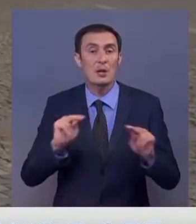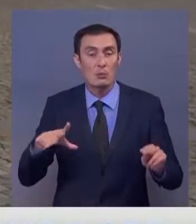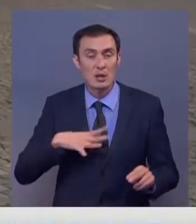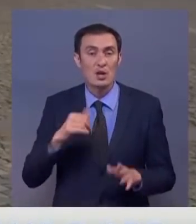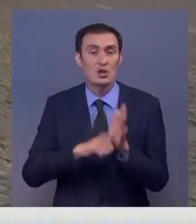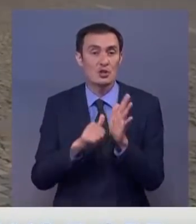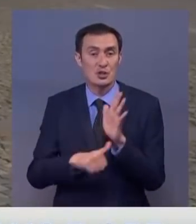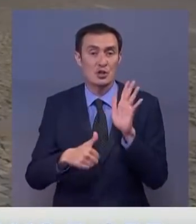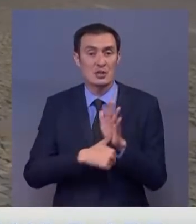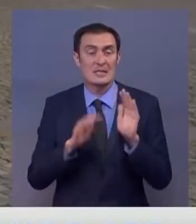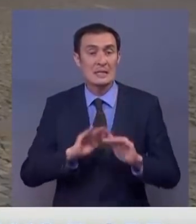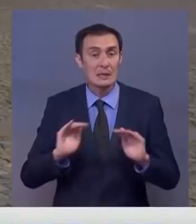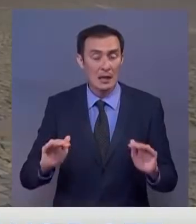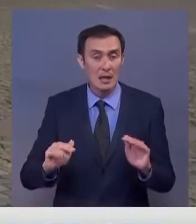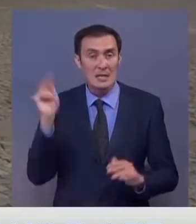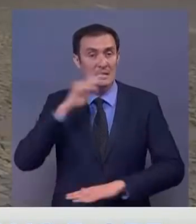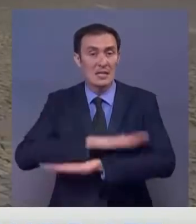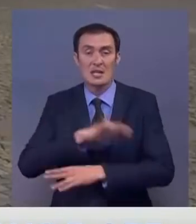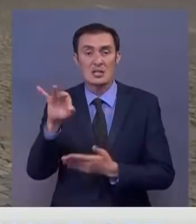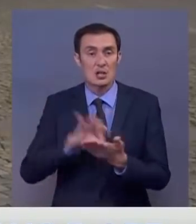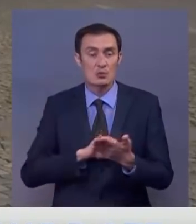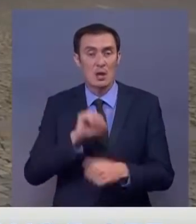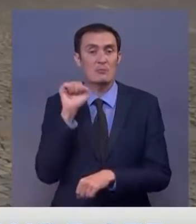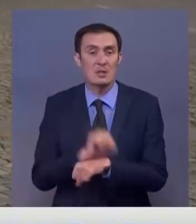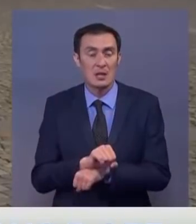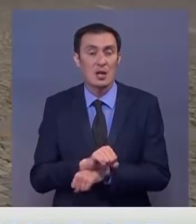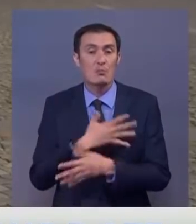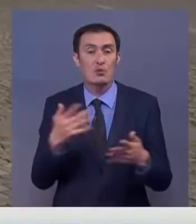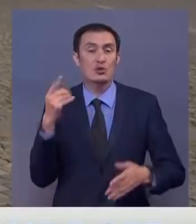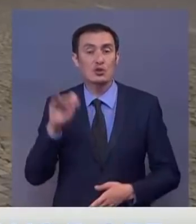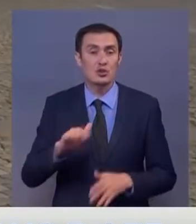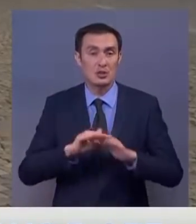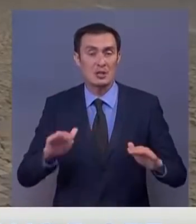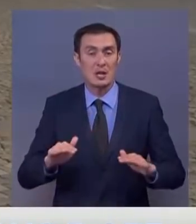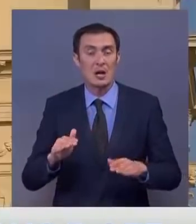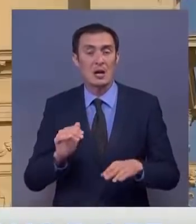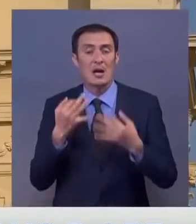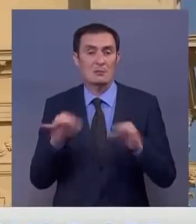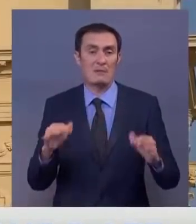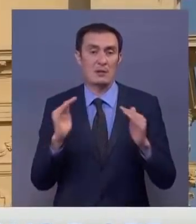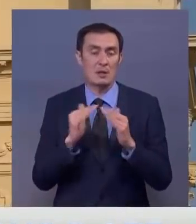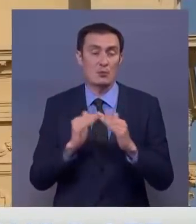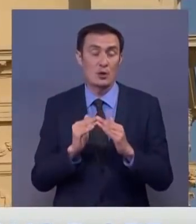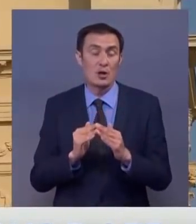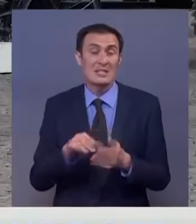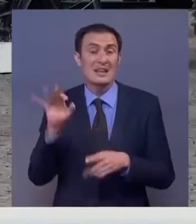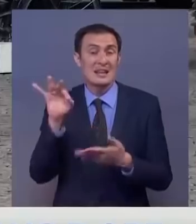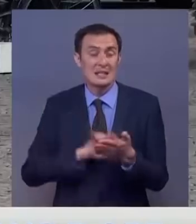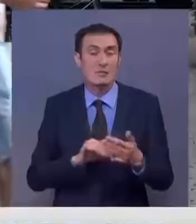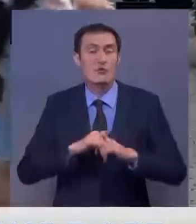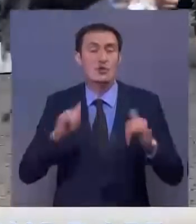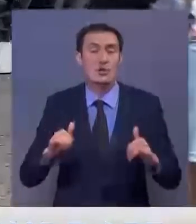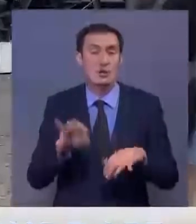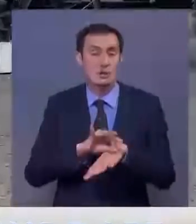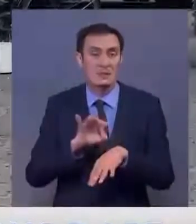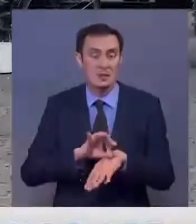и 66 учеников. Занятия сразу же отменили, а более 1000 школьников отправили на карантин. Из-за резкого увеличения